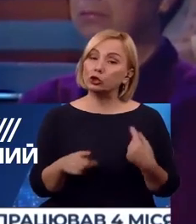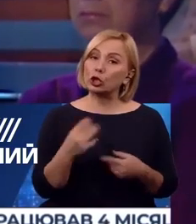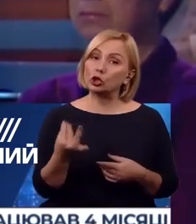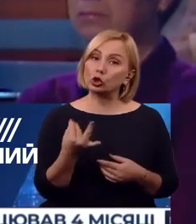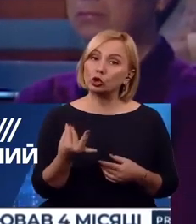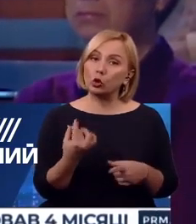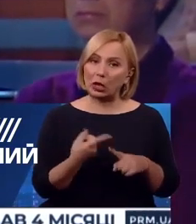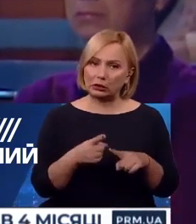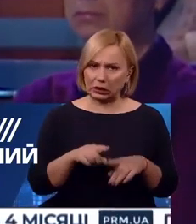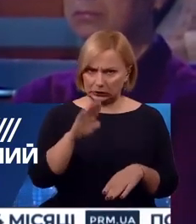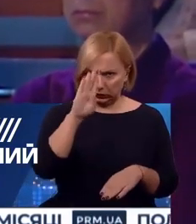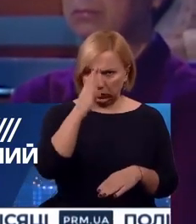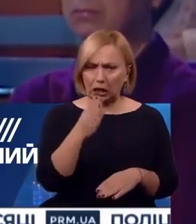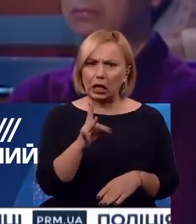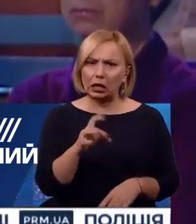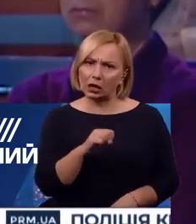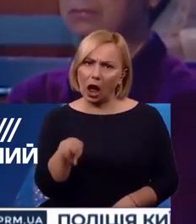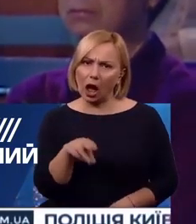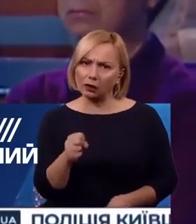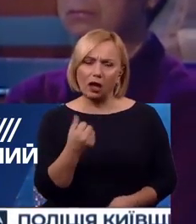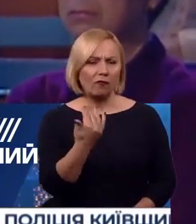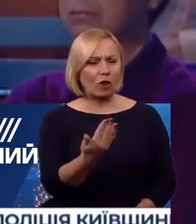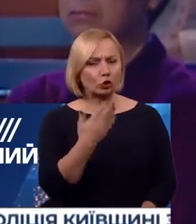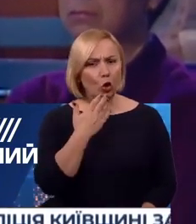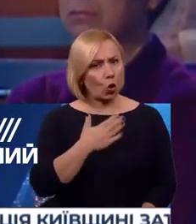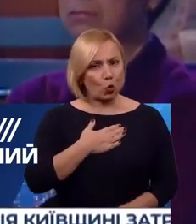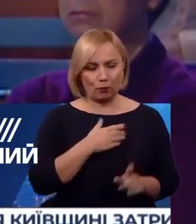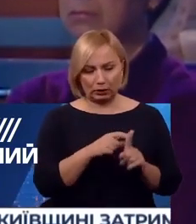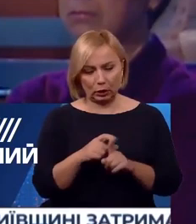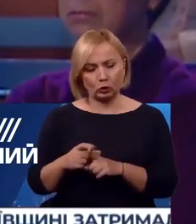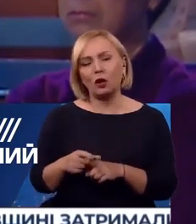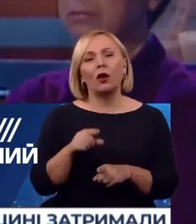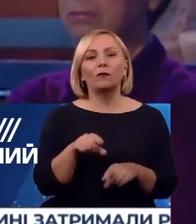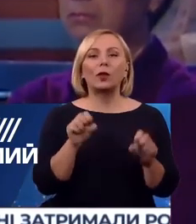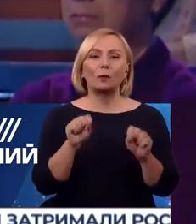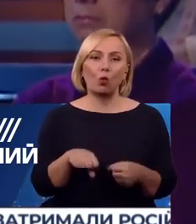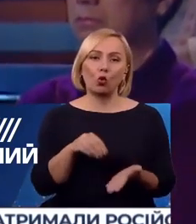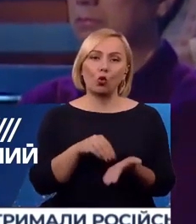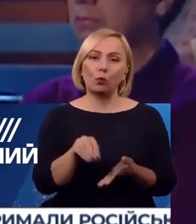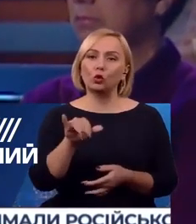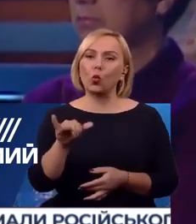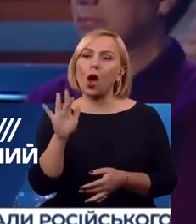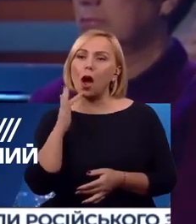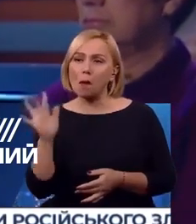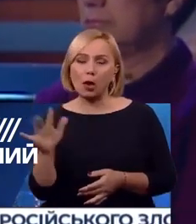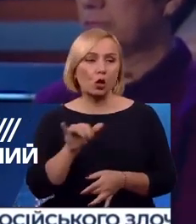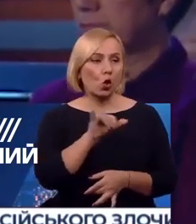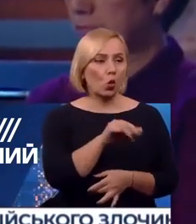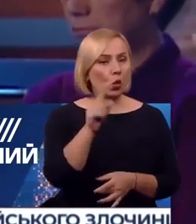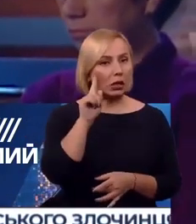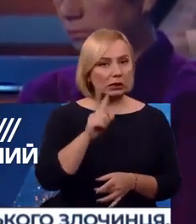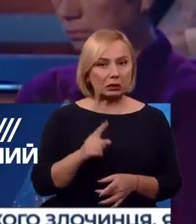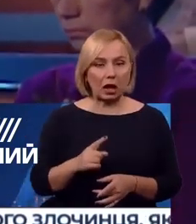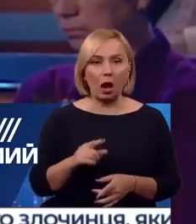це якась зрада, а це ваше улюблене слово, це зрада, він міг би купити у Америки, у Ізраїля, у вас, а